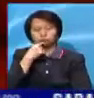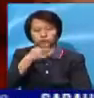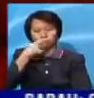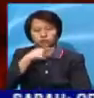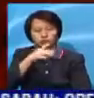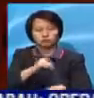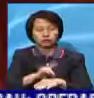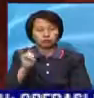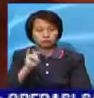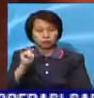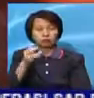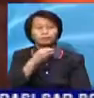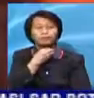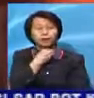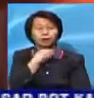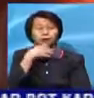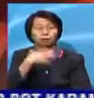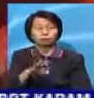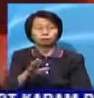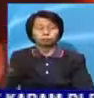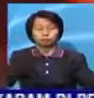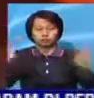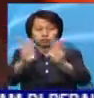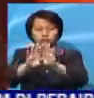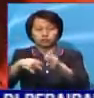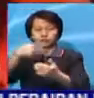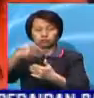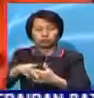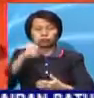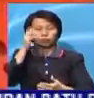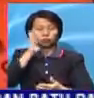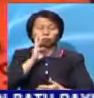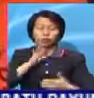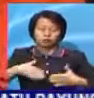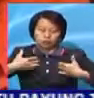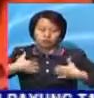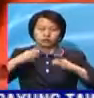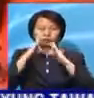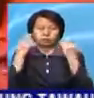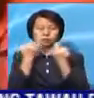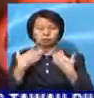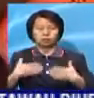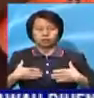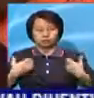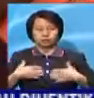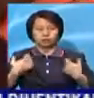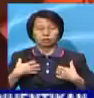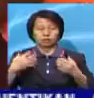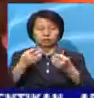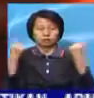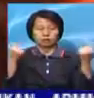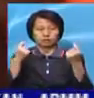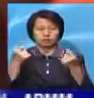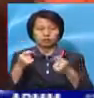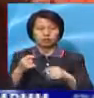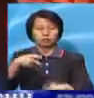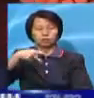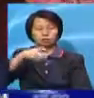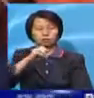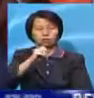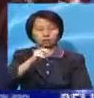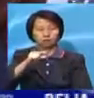di Teluk Intan Perak selepas menutup program Wanita Sejahtera Keluarga Bahagia sempena perayaan Ponggal.